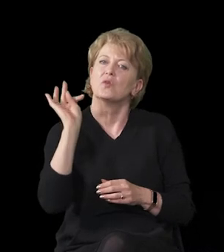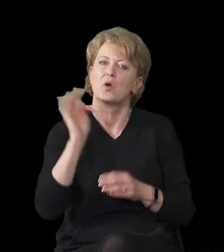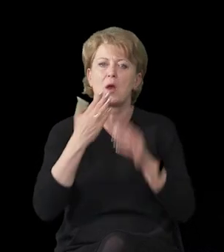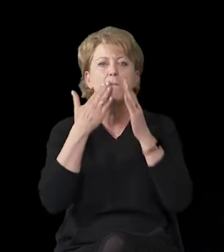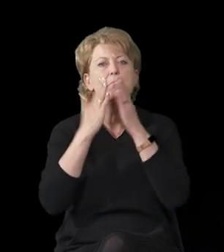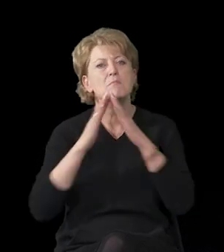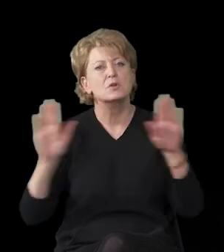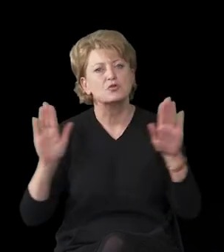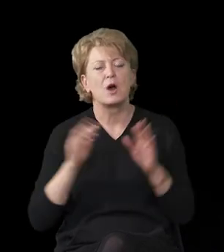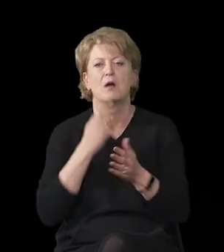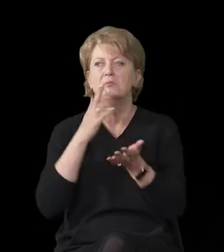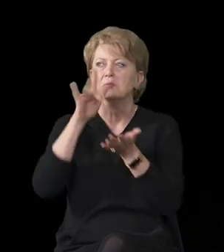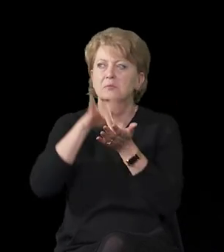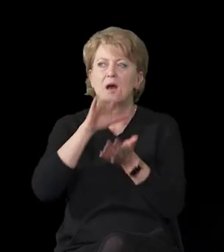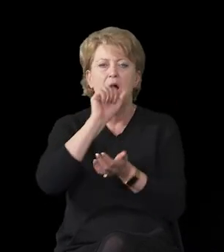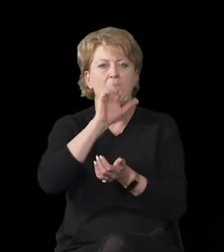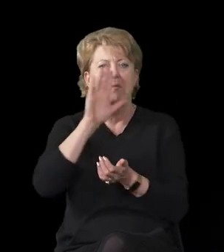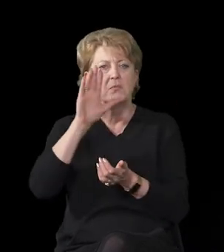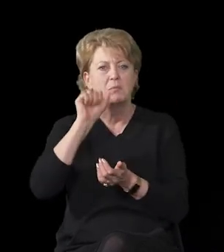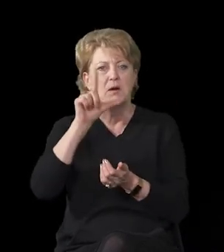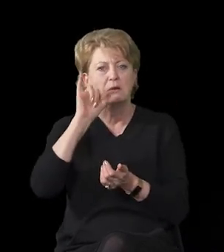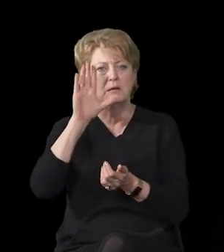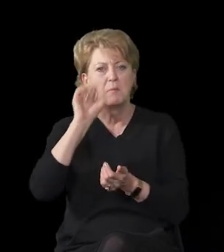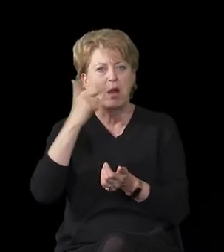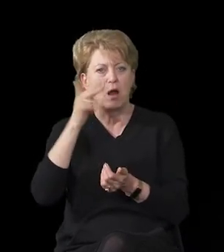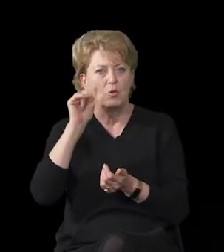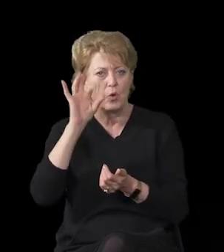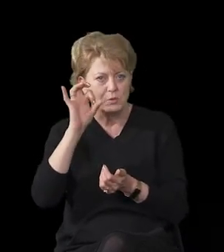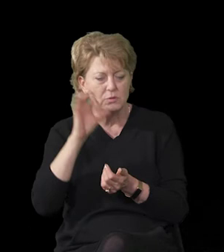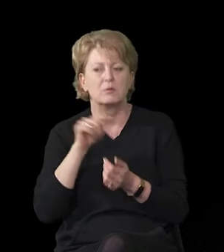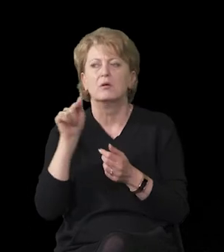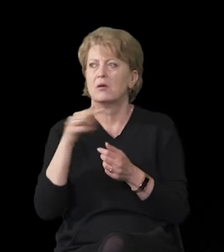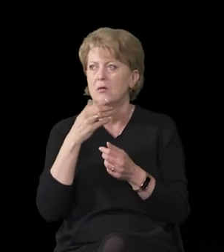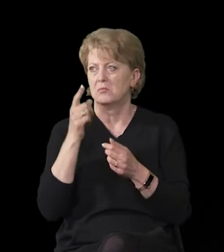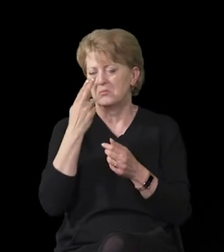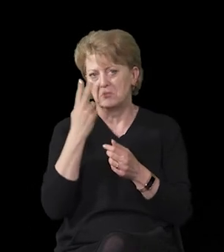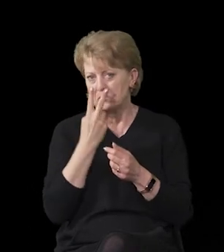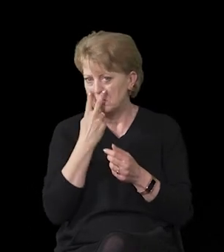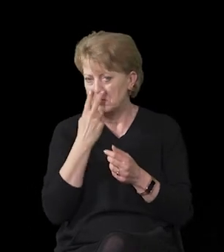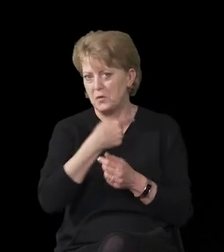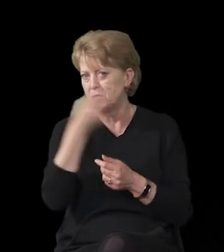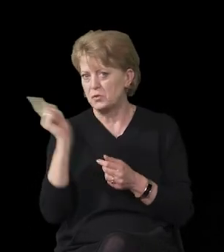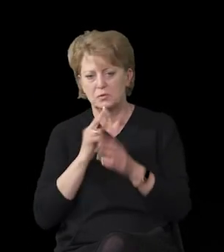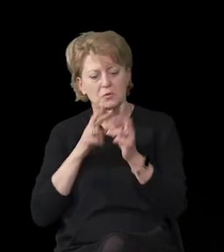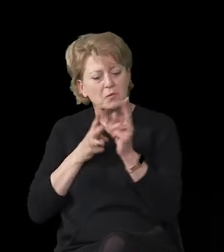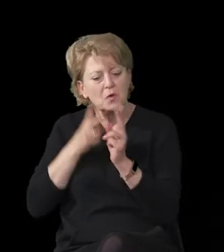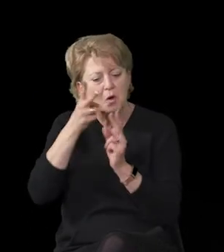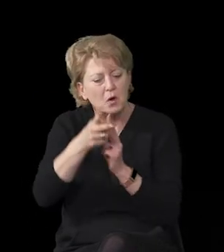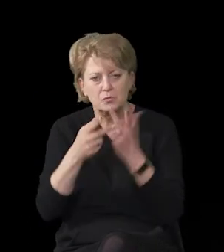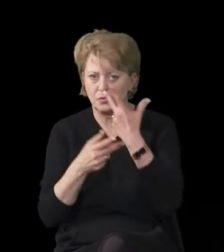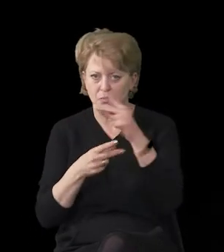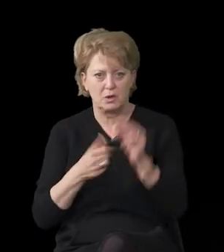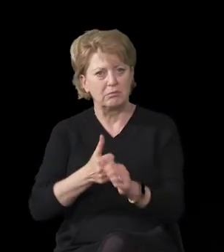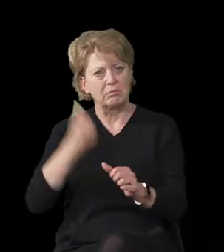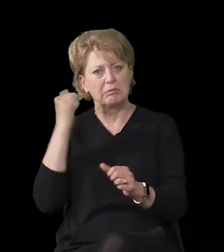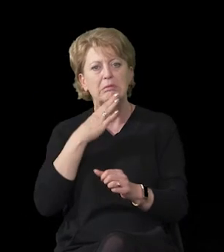kościele Abba Libanos, gdzie większość wiernych stała na zewnątrz, ponieważ kościoły są naprawdę małe,